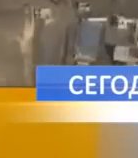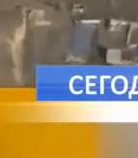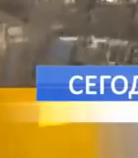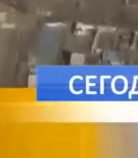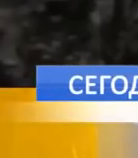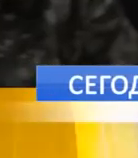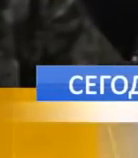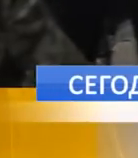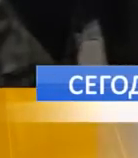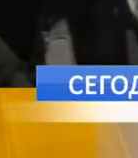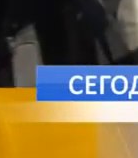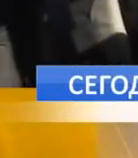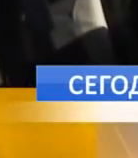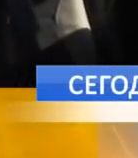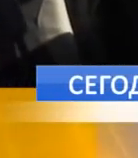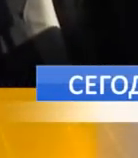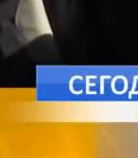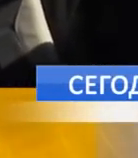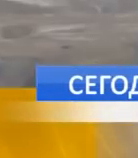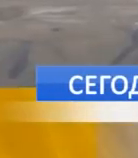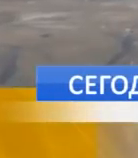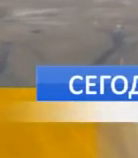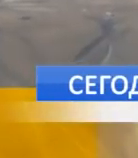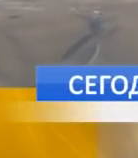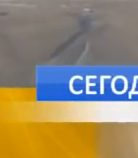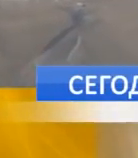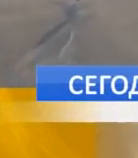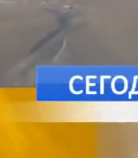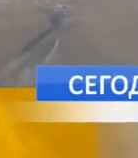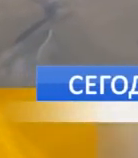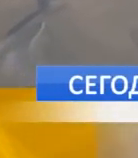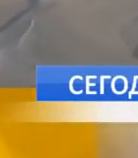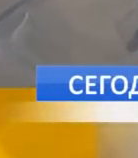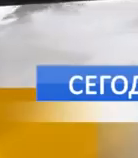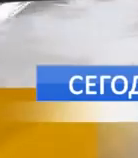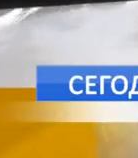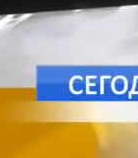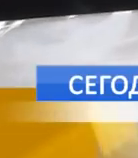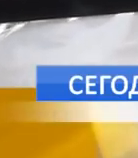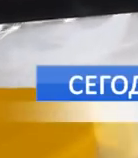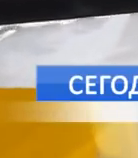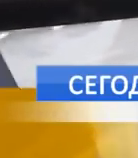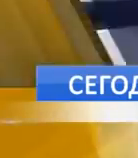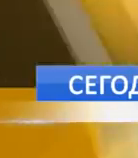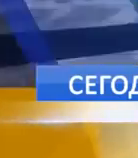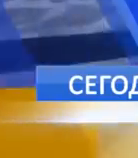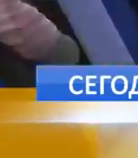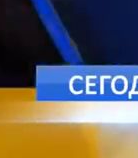бдительность залог безопасности на упреждение поводка ведут работу на земле и с воздуха